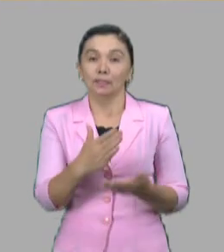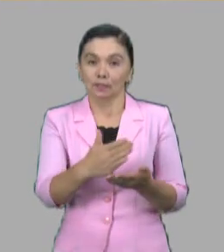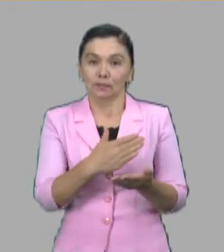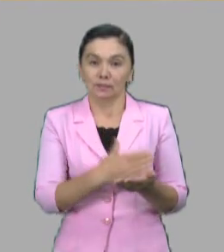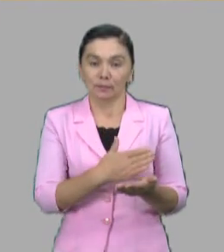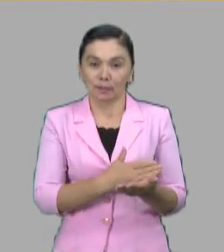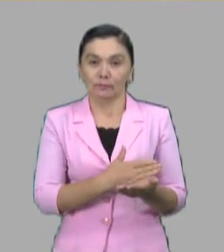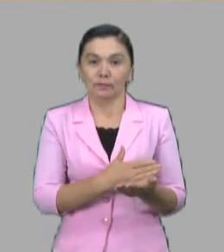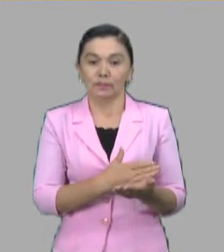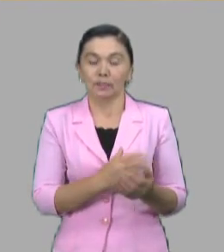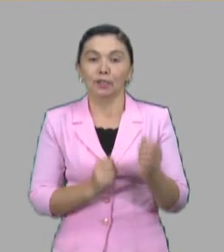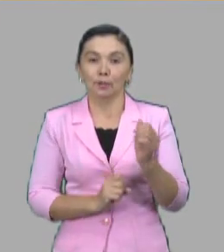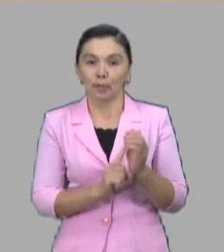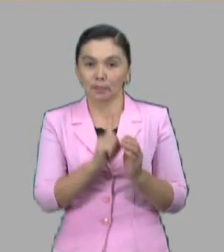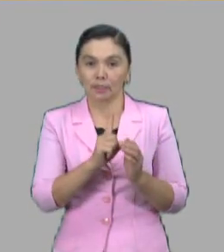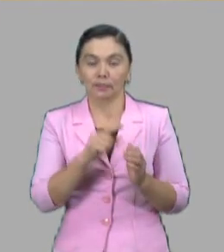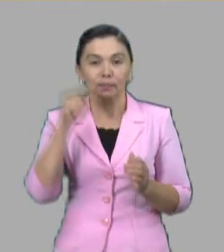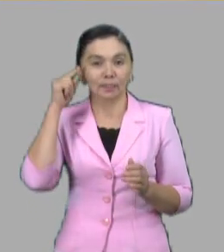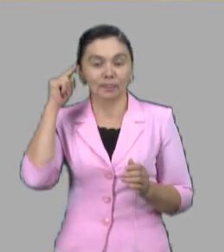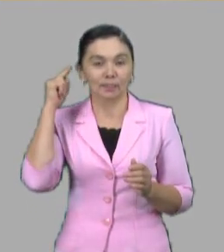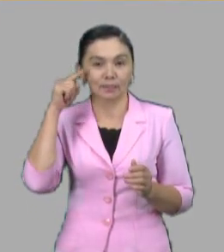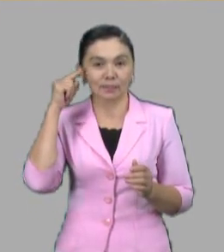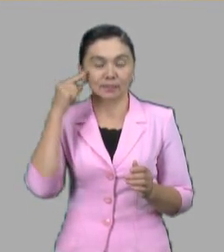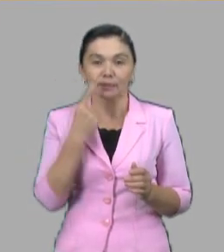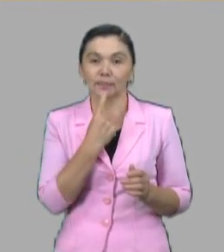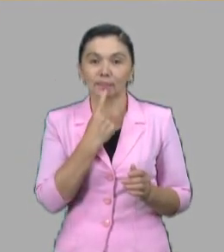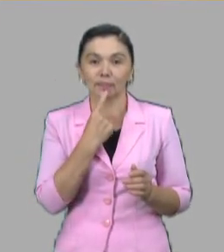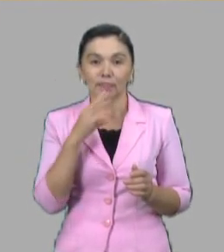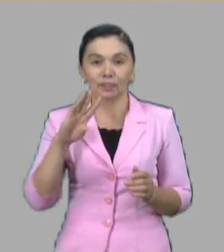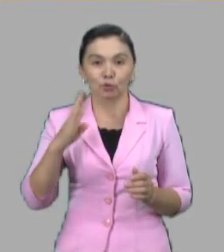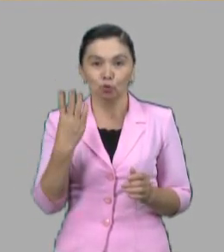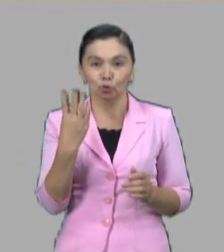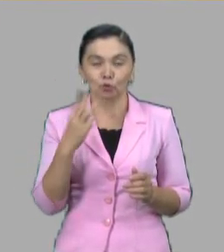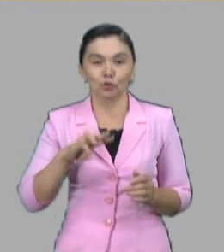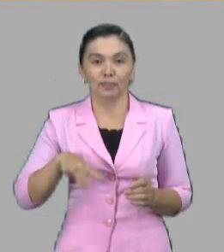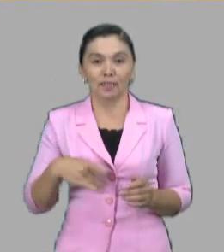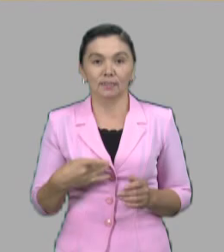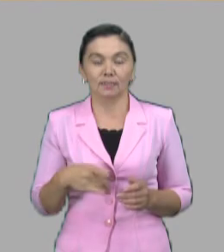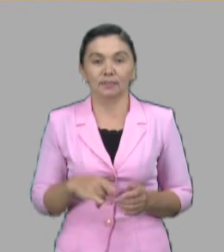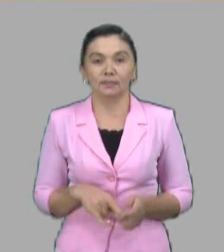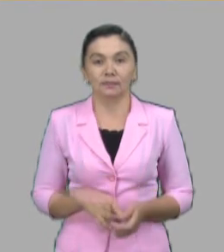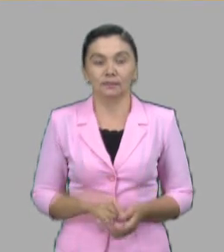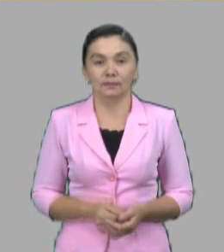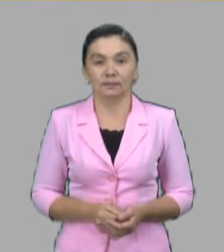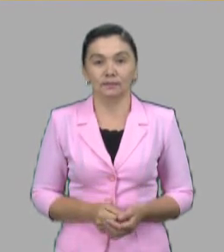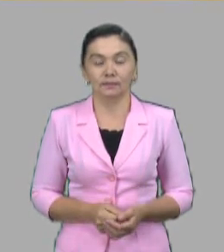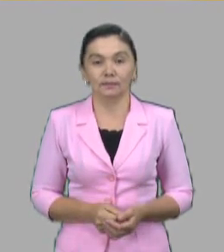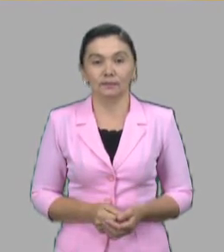Сабагыбызды баштадык. Кыргыз тили, 4-чү класс.